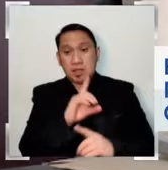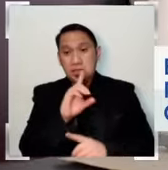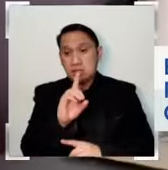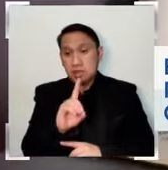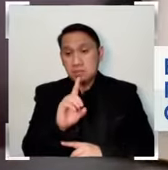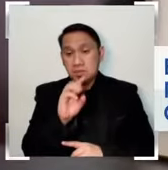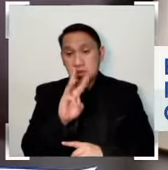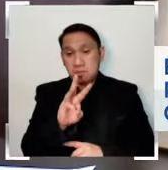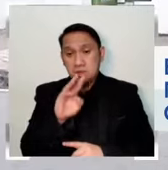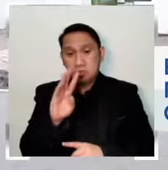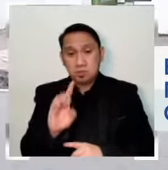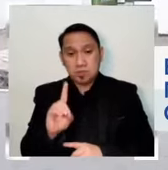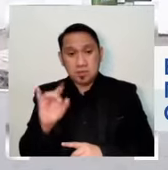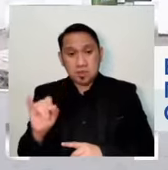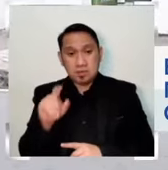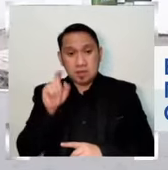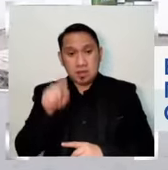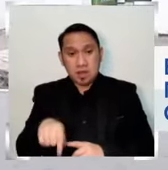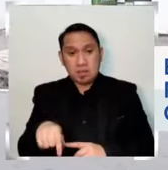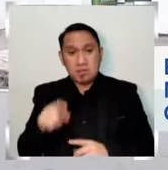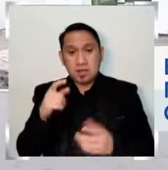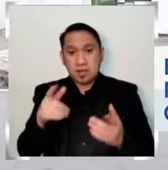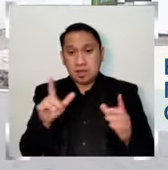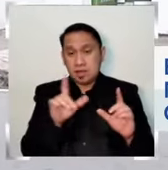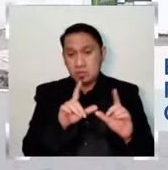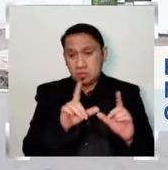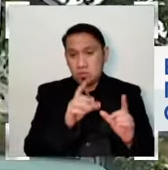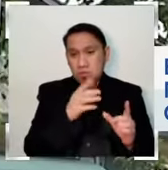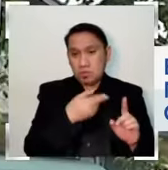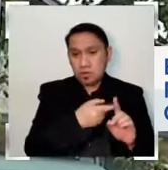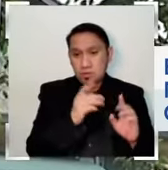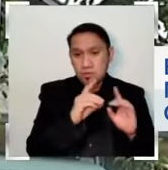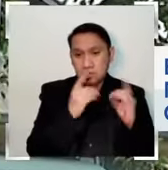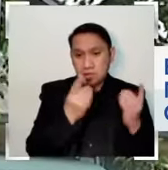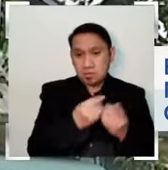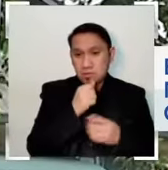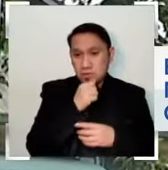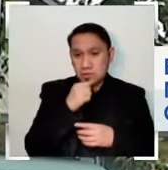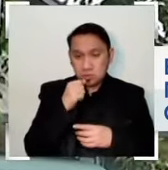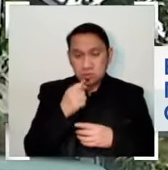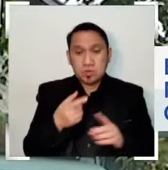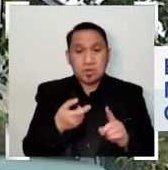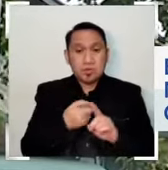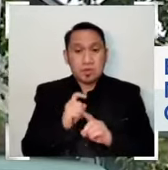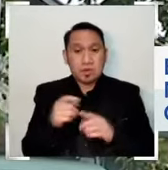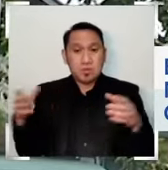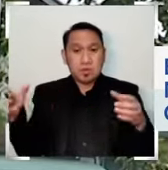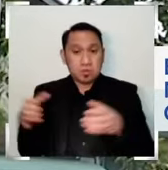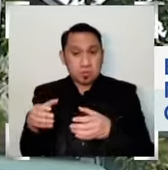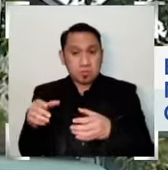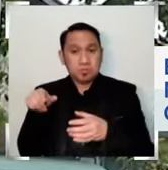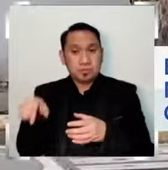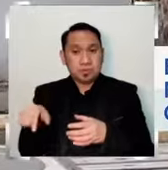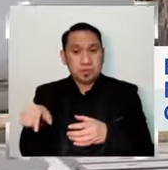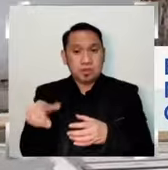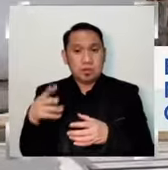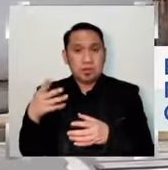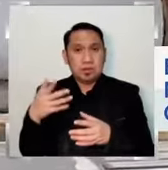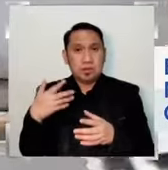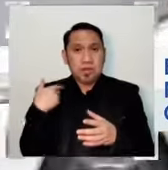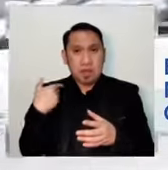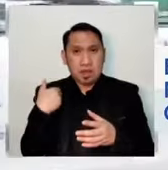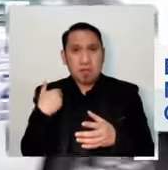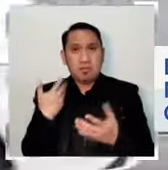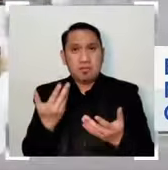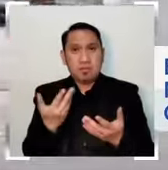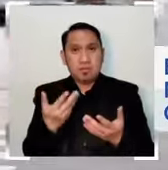sila magpa-accredit. Sabi naman ng Bureau of Plant Industry, ngayon pa lang sila nag-a-accredit ng para sa lokal na sibuyas.